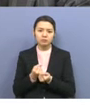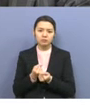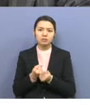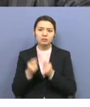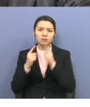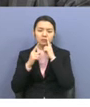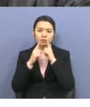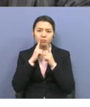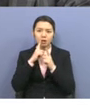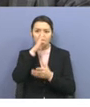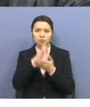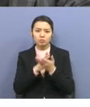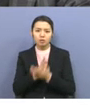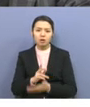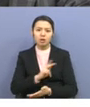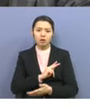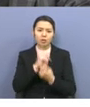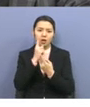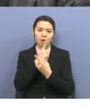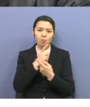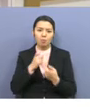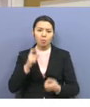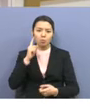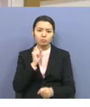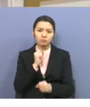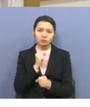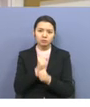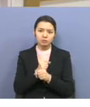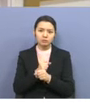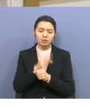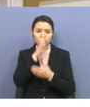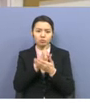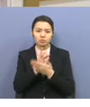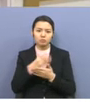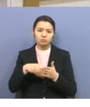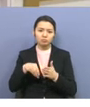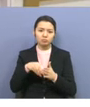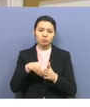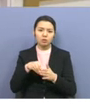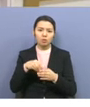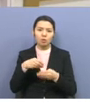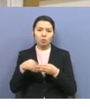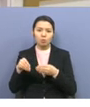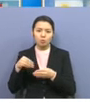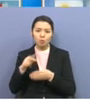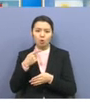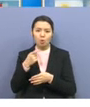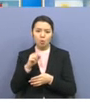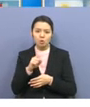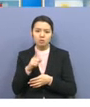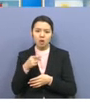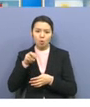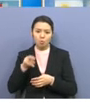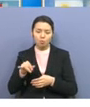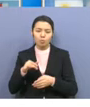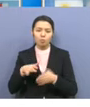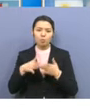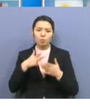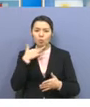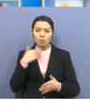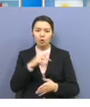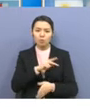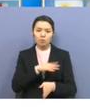кеңестерде, мемлекеттік қызметте, ақпараттық қолжетімділікте, мемлекеттік сатып алуларда тың жобалар атқарылды. В целом,